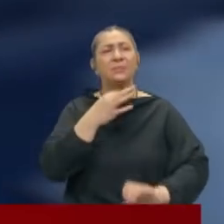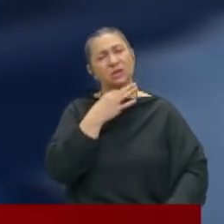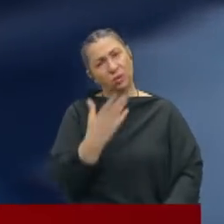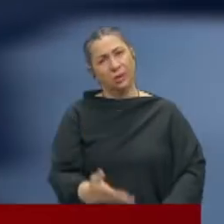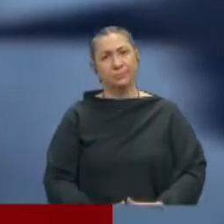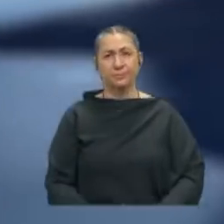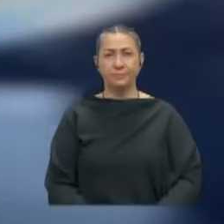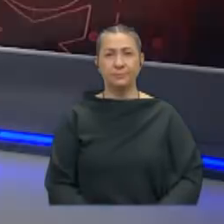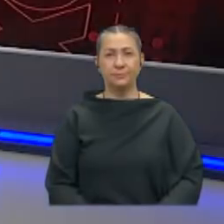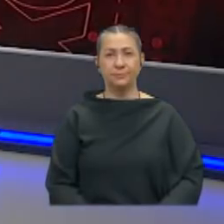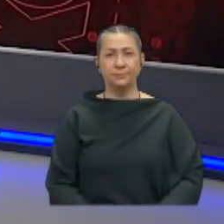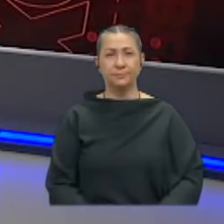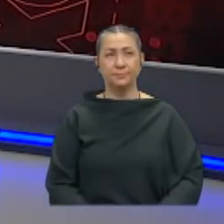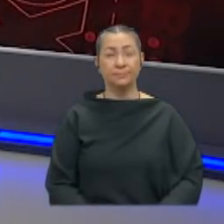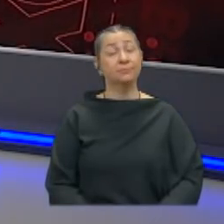ederim.